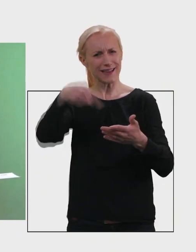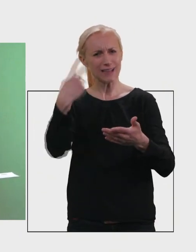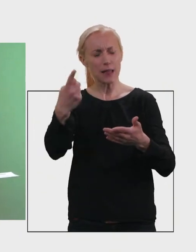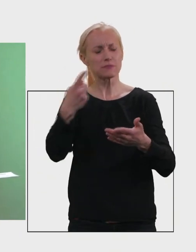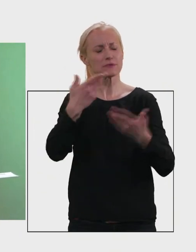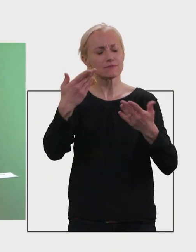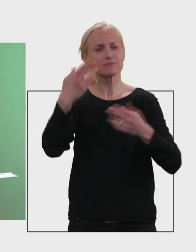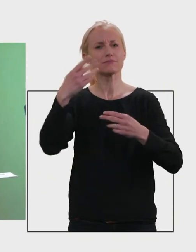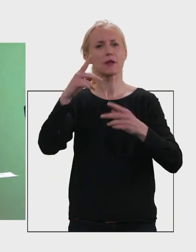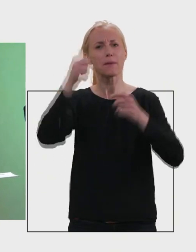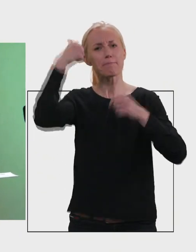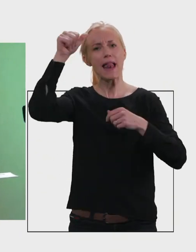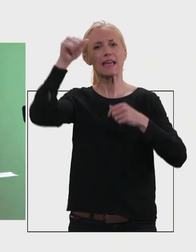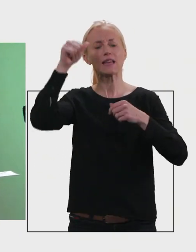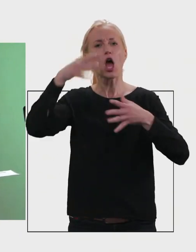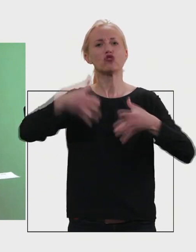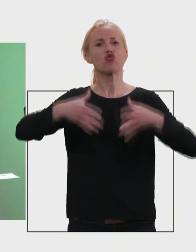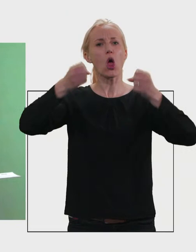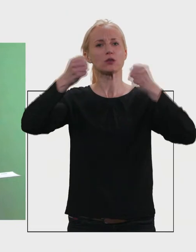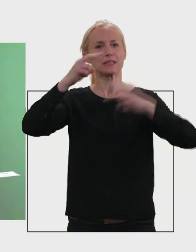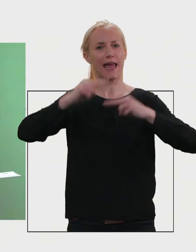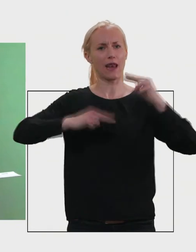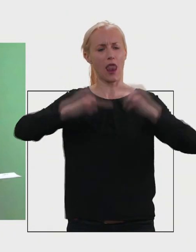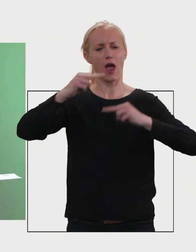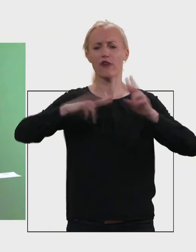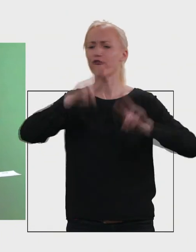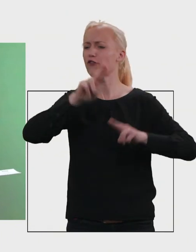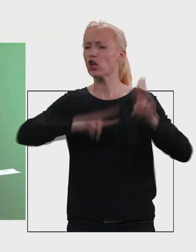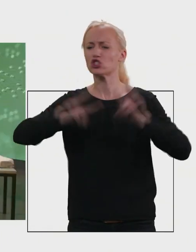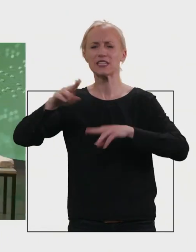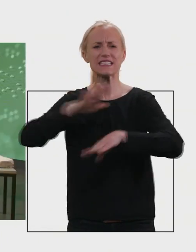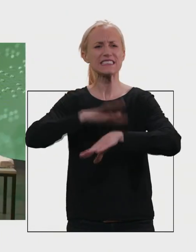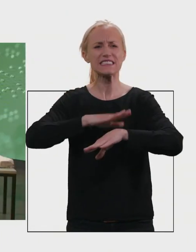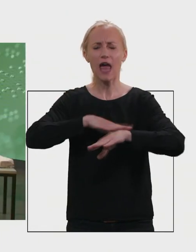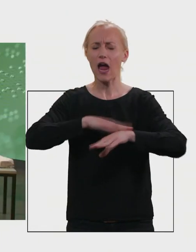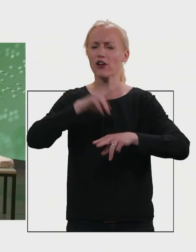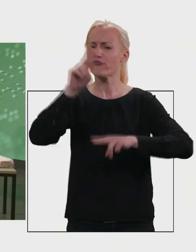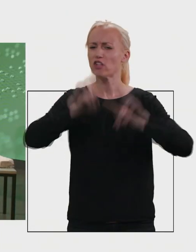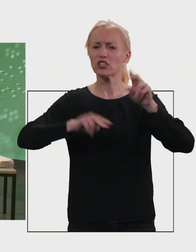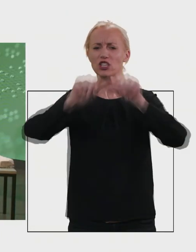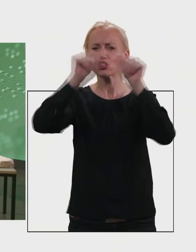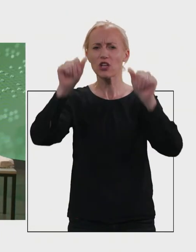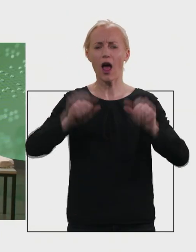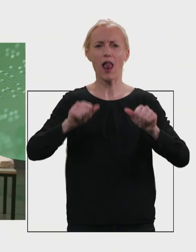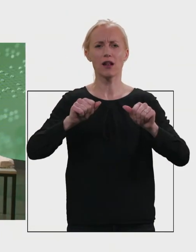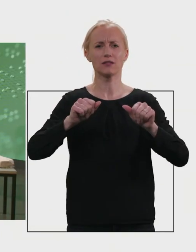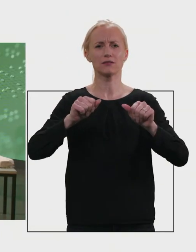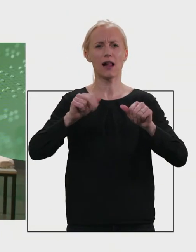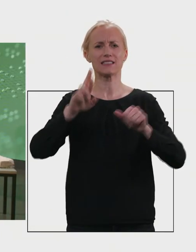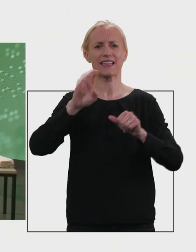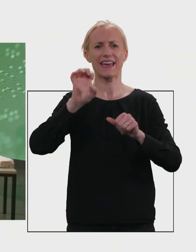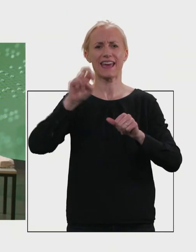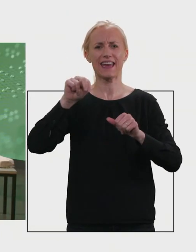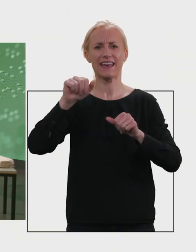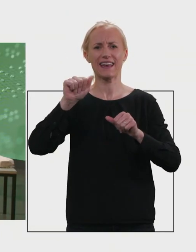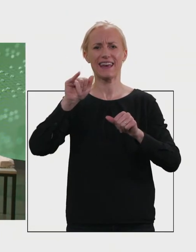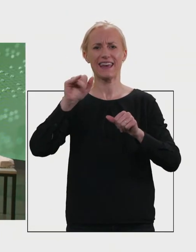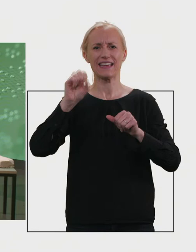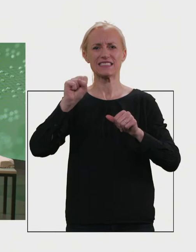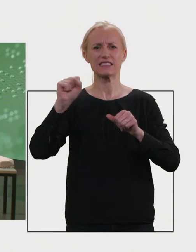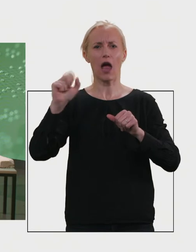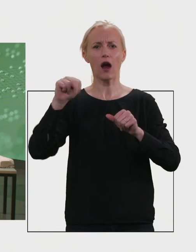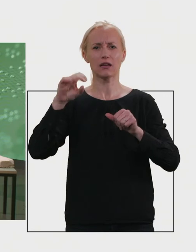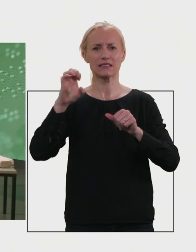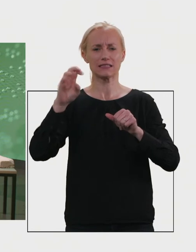Berliner Schloss kennen, ja, in verschiedenen Zeiten, in verschiedenen Gestalten, als Renaissance-Schloss, als Barockschloss.